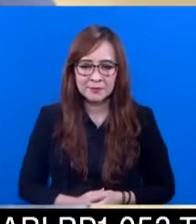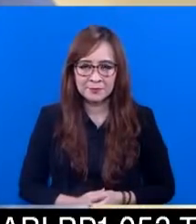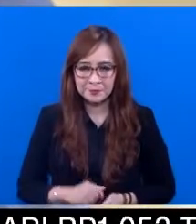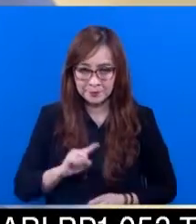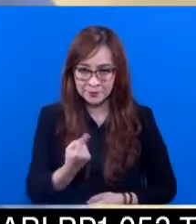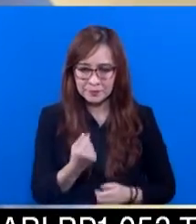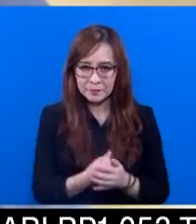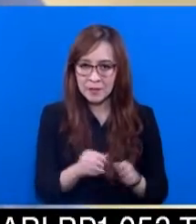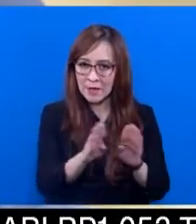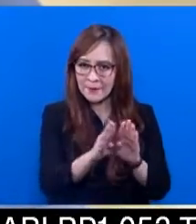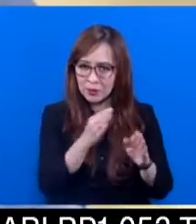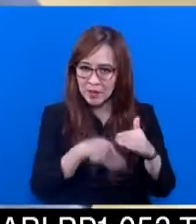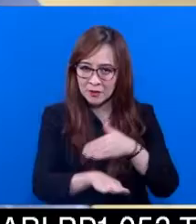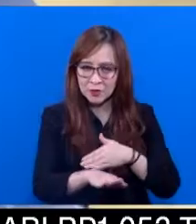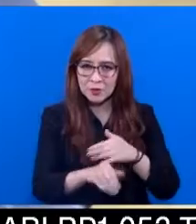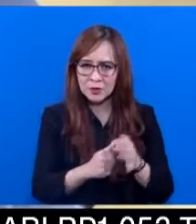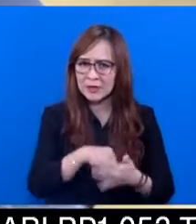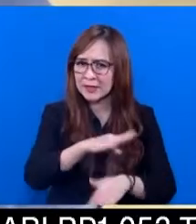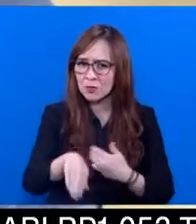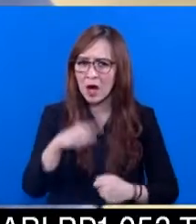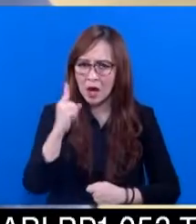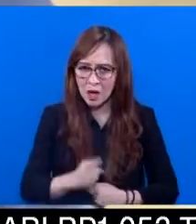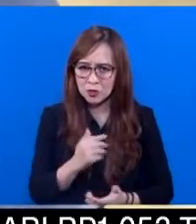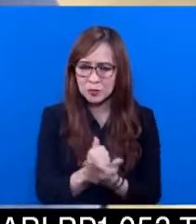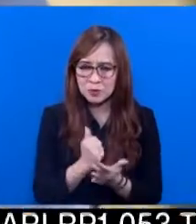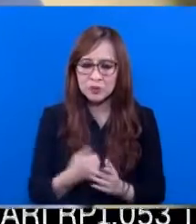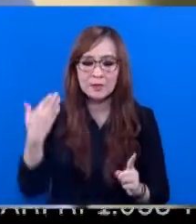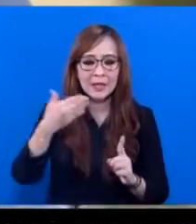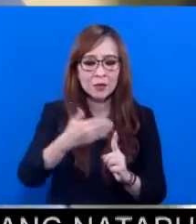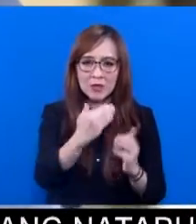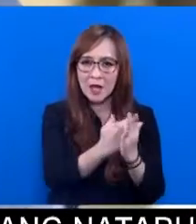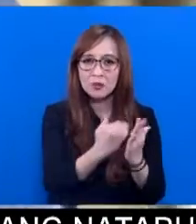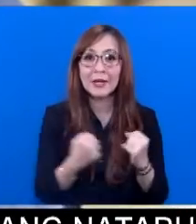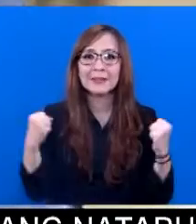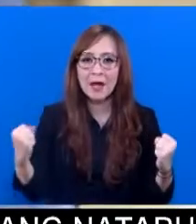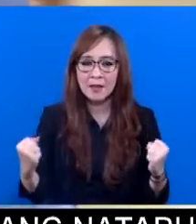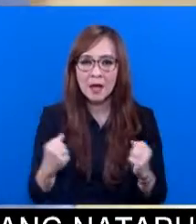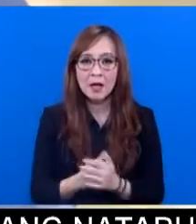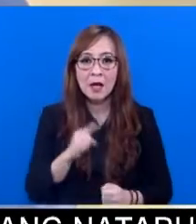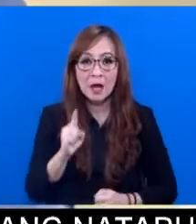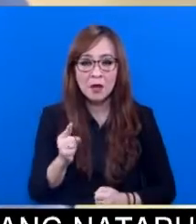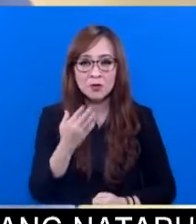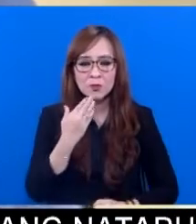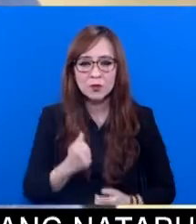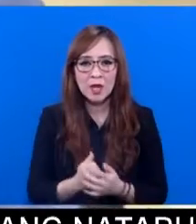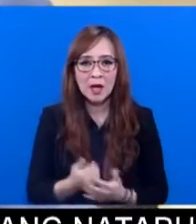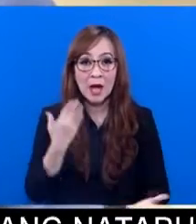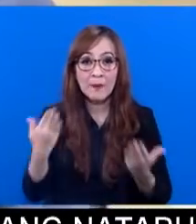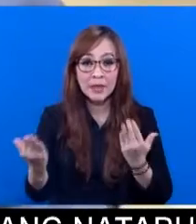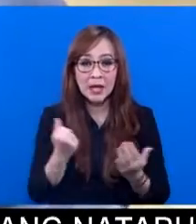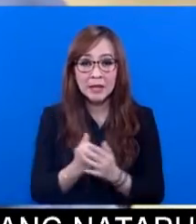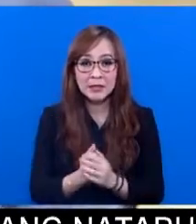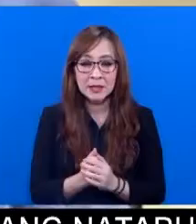pintu masuk sampai ke sini semua harus taat prokes. Kita harus scan peduli lindungi, cuci tangan, lain-lain,